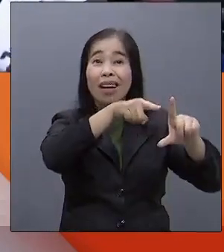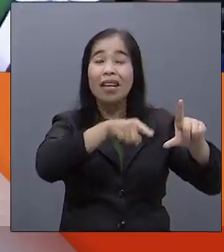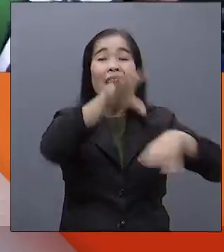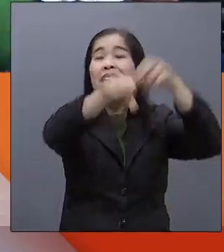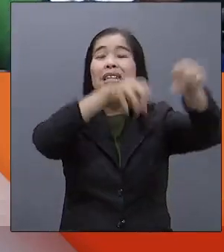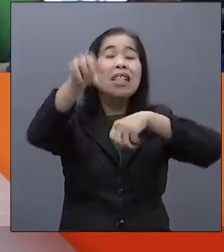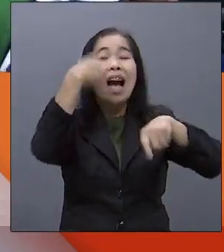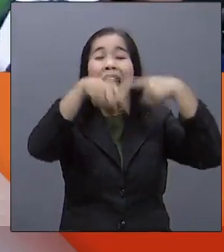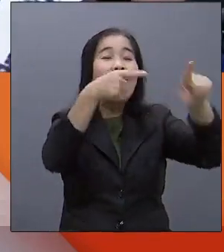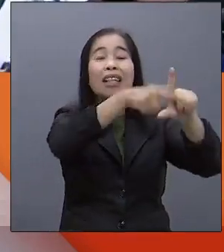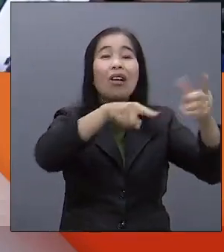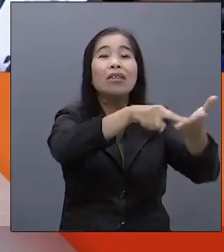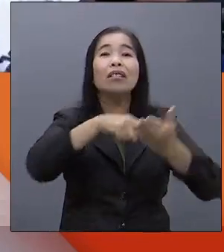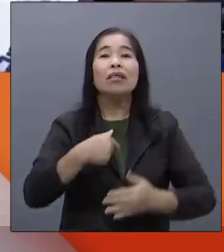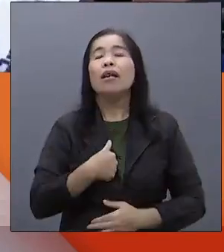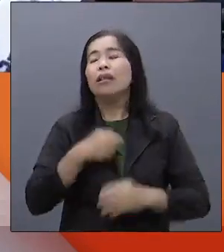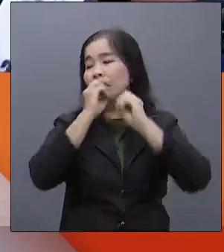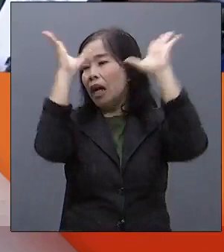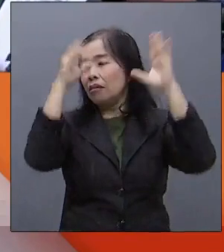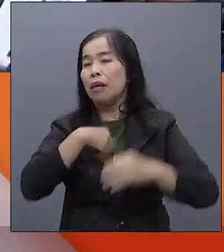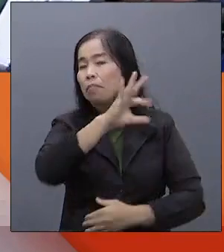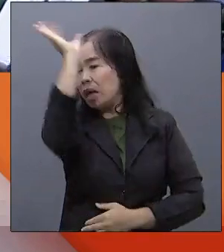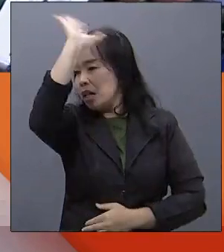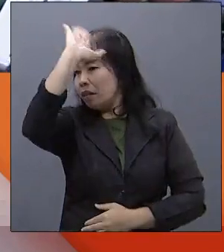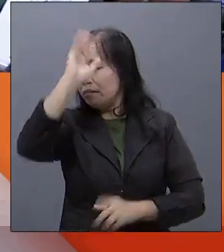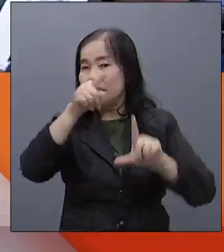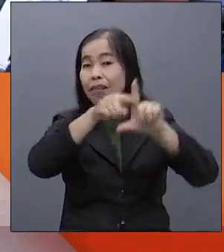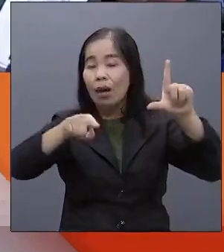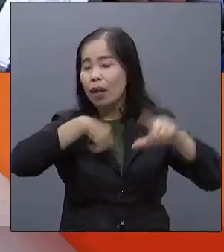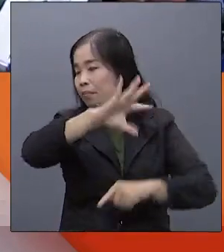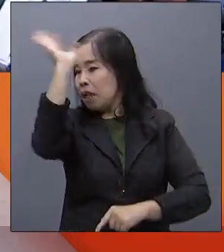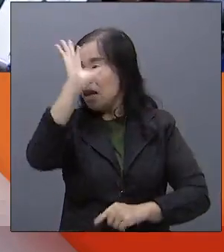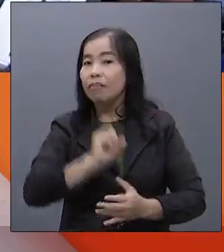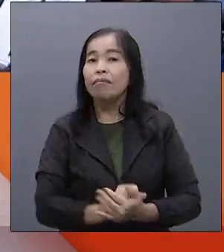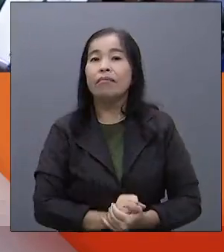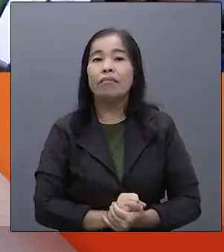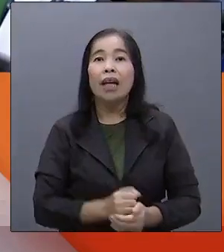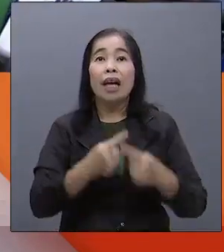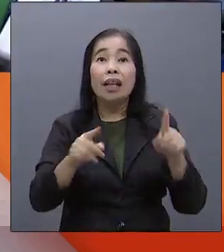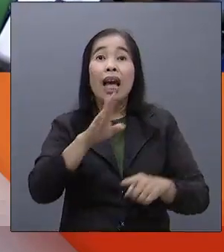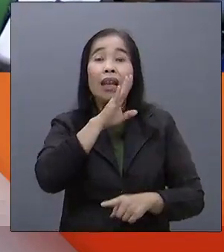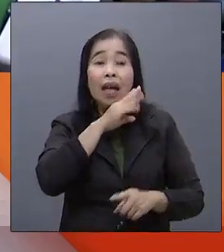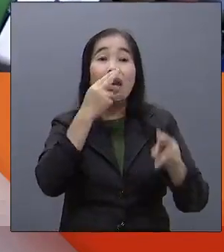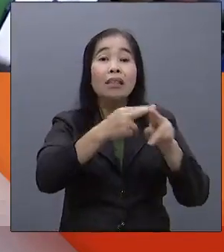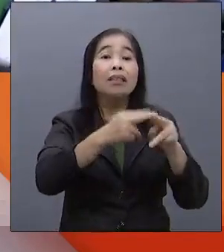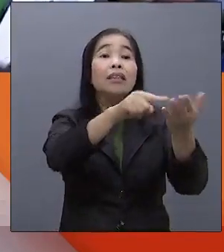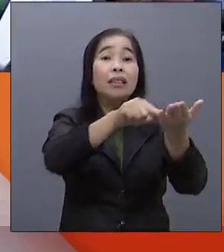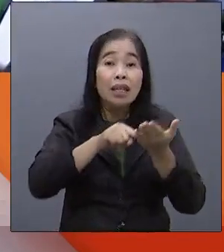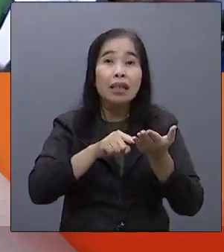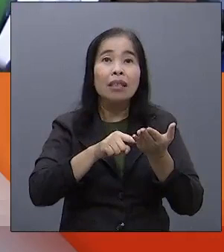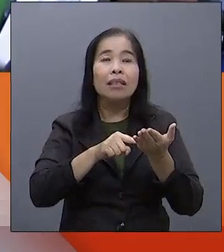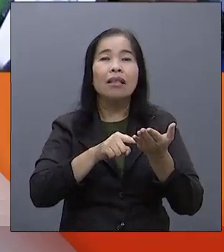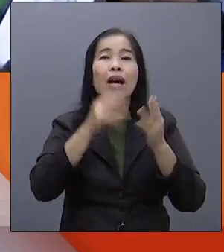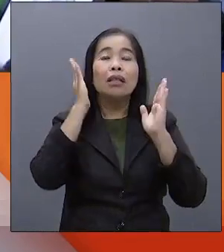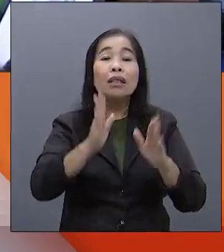นอใครเนี่ยกิติศักดิ์มีชัดเจนนะฮะว่าไม่ก้าวก่ายตรงนั้นแต่ถ้าหากว่ามีชื่อเสนอแคนดิเดตน